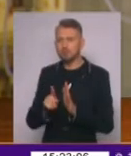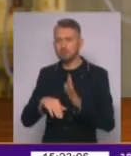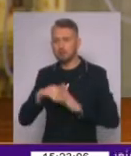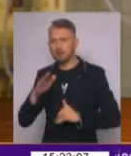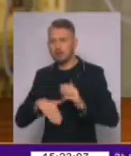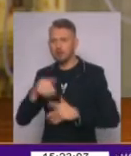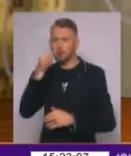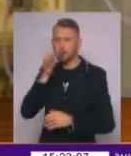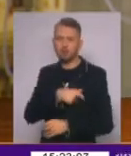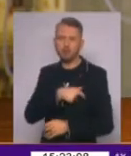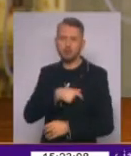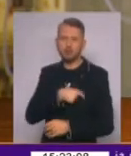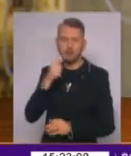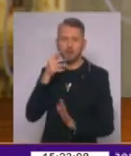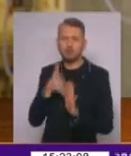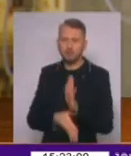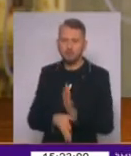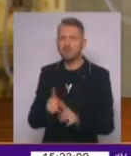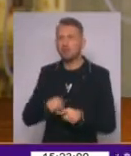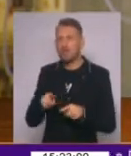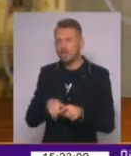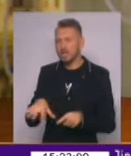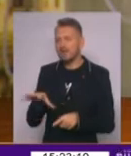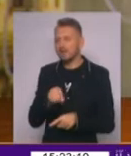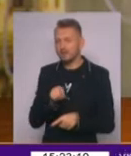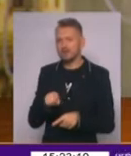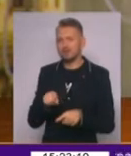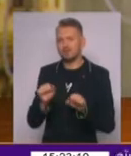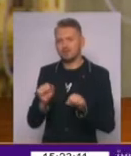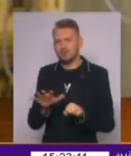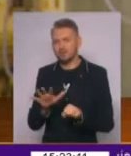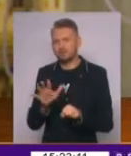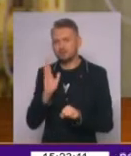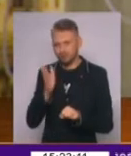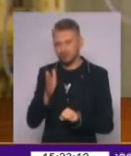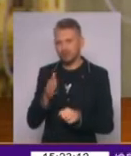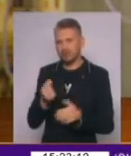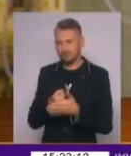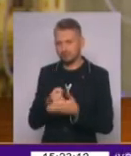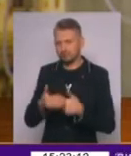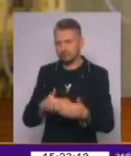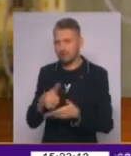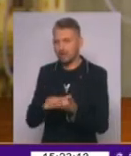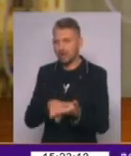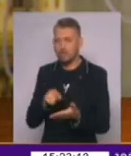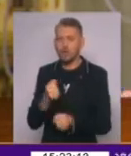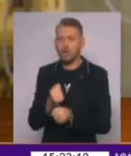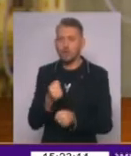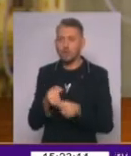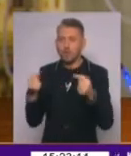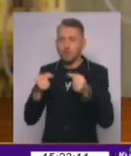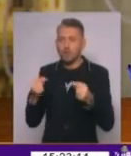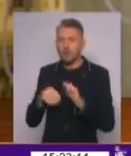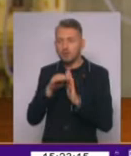досвід депутатський, розуміючи, що от скоріш за все-таки ця історія, можливо, якимось чином піде вперед, просто роблять конкретні